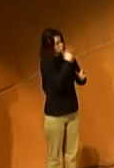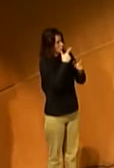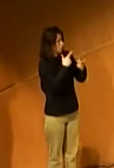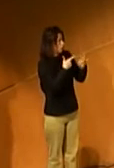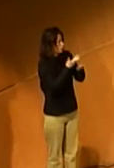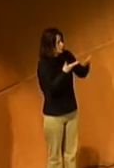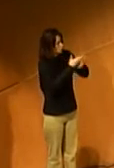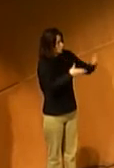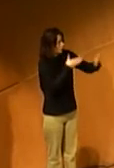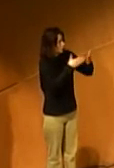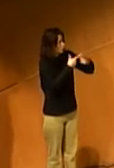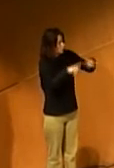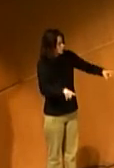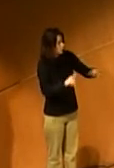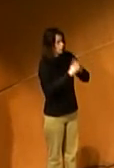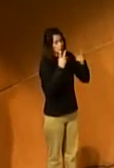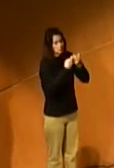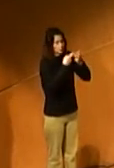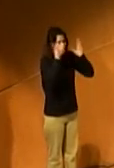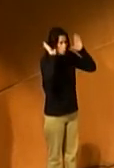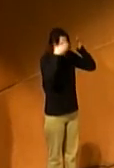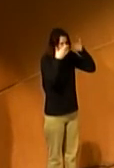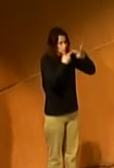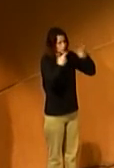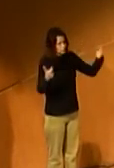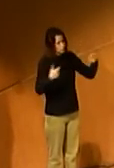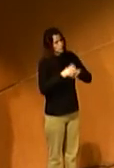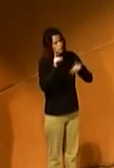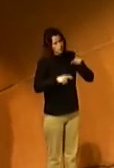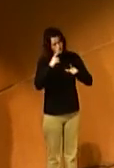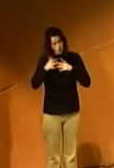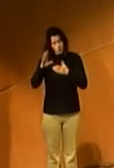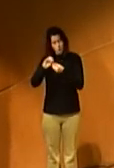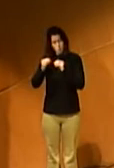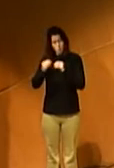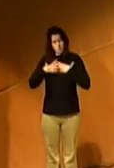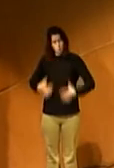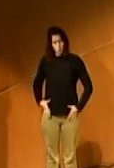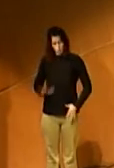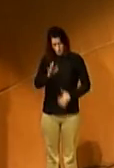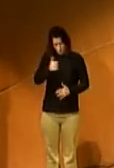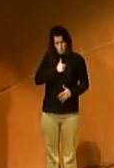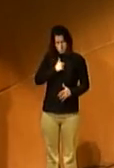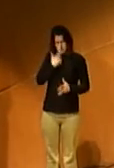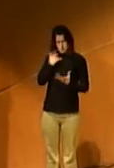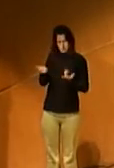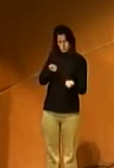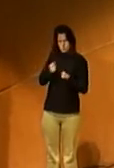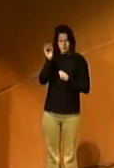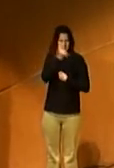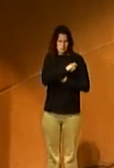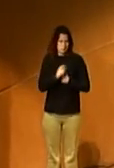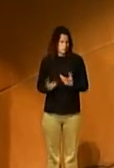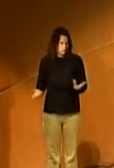handicap différent, avec un autisme ou tout ça. Le problème de comportement, j'ai plus de mal, personnellement, moi, j'ai plus de mal